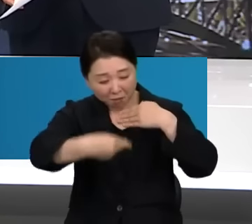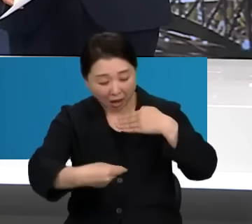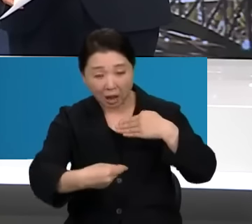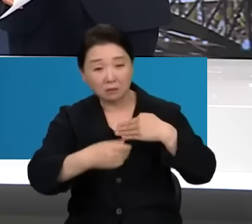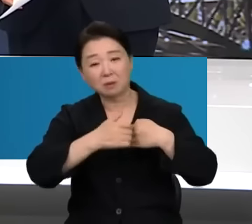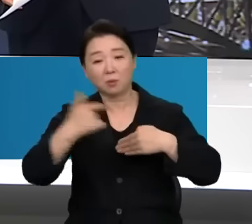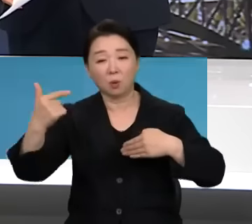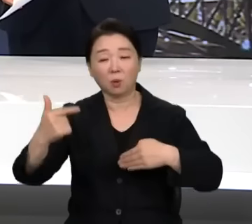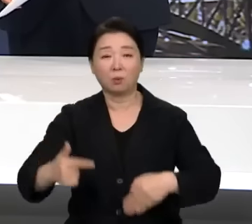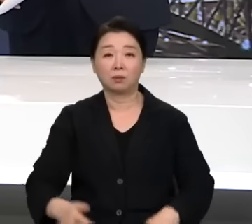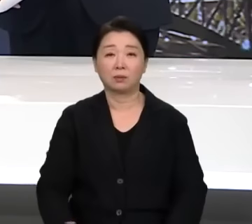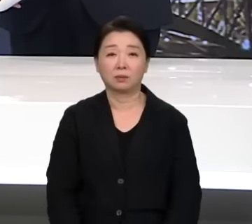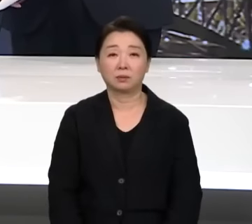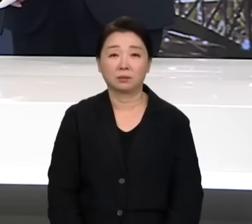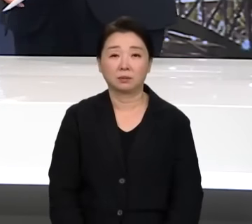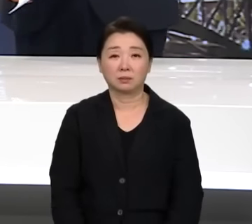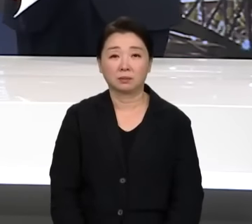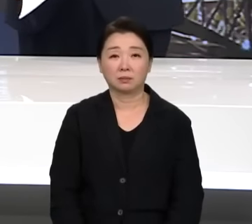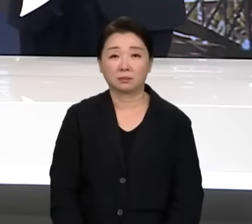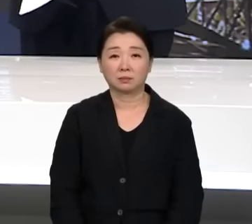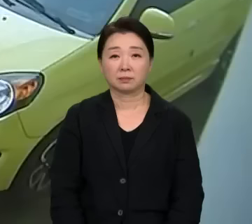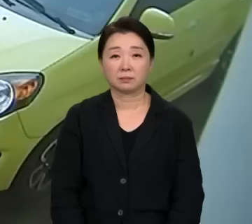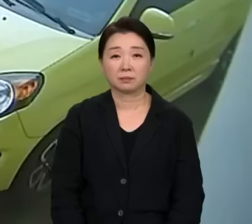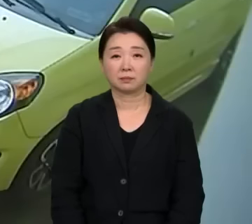정도로 컸습니다. 배승주 기자입니다.